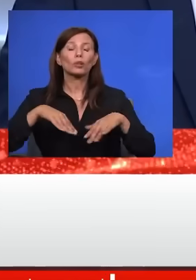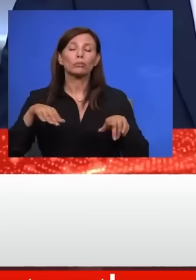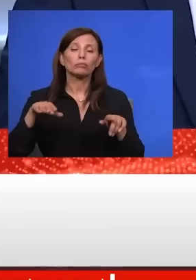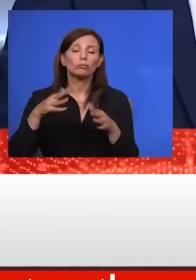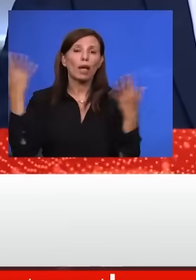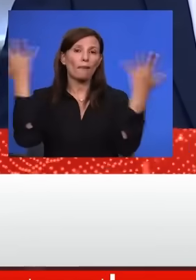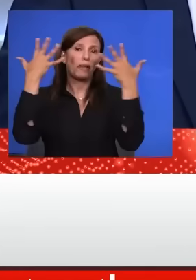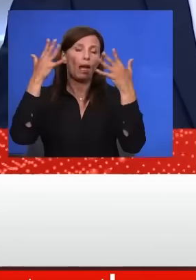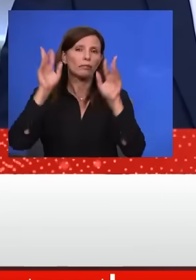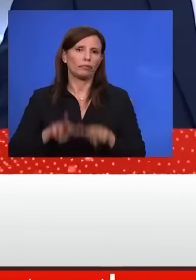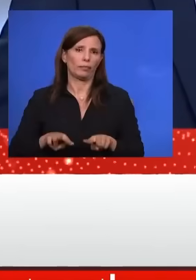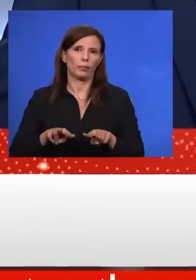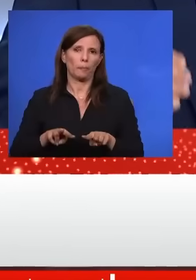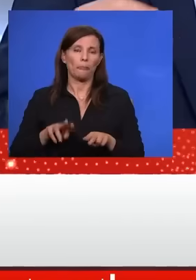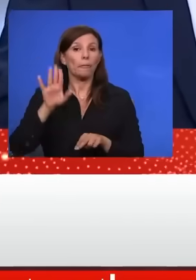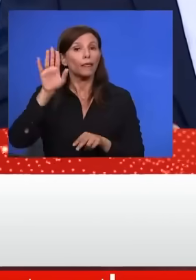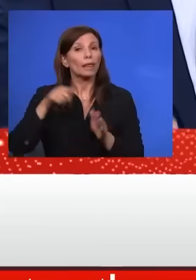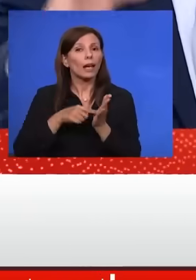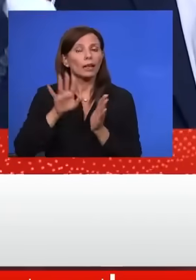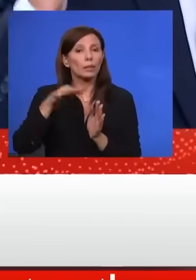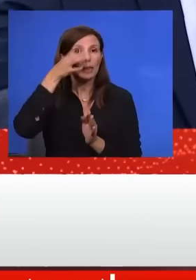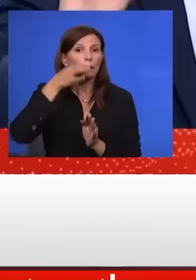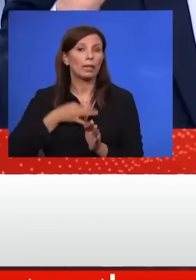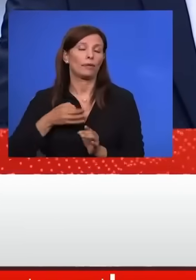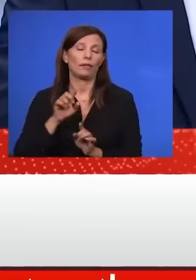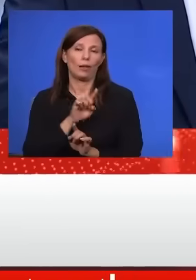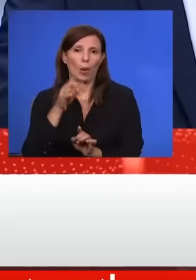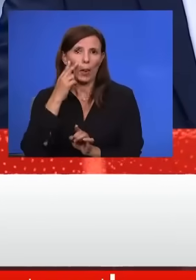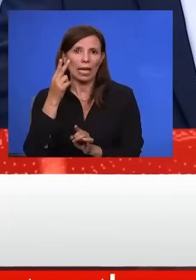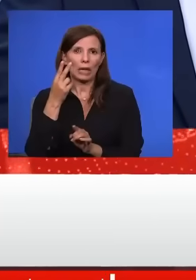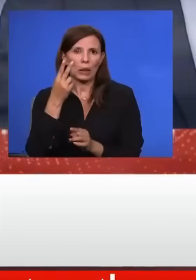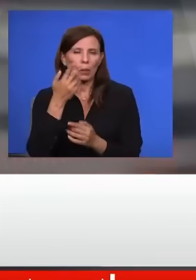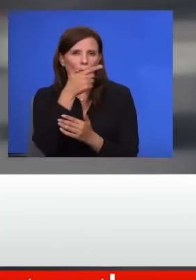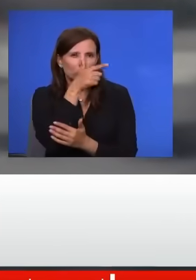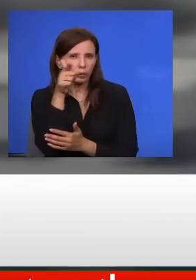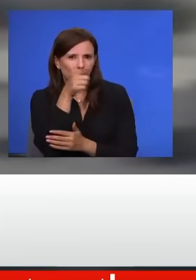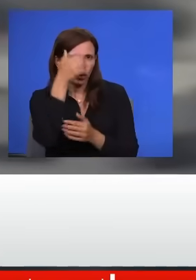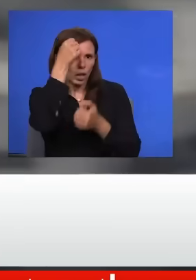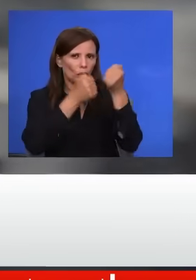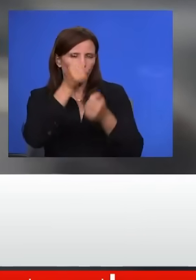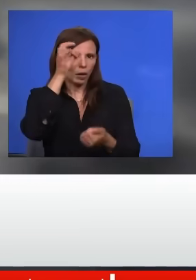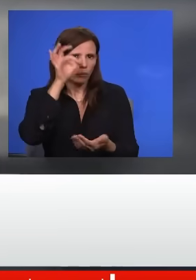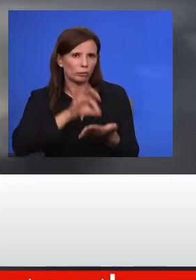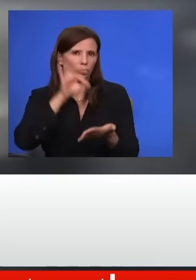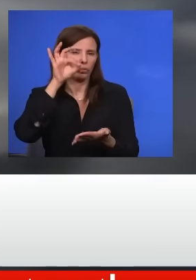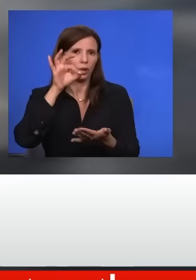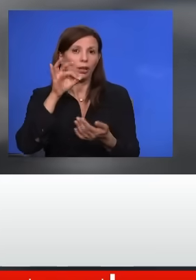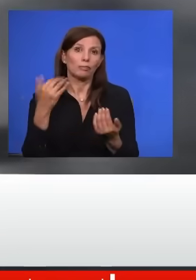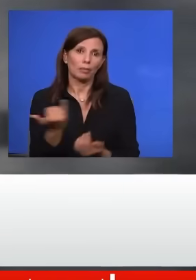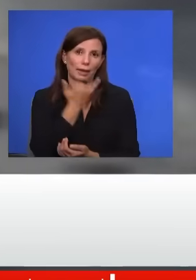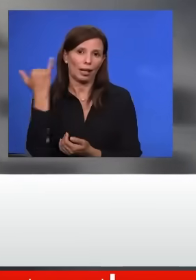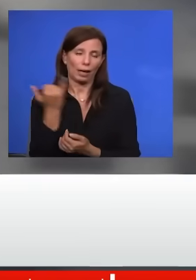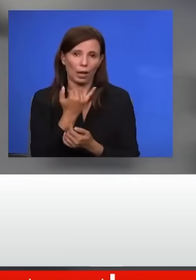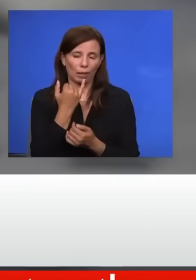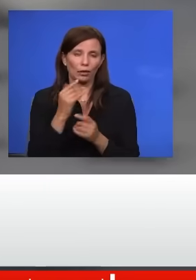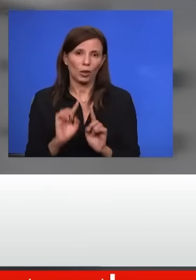ולכן גם שימי לב, לא ראינו, אין תיעוד של התקיפה ממש מהשנייה הראשונה שהיא קורית, מה שבדרך כלל קורה כאשר